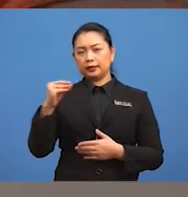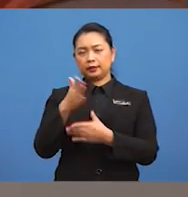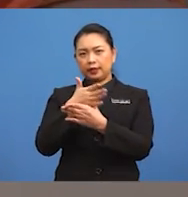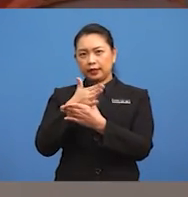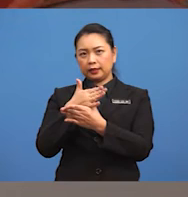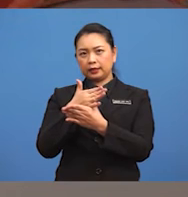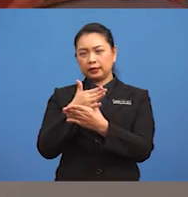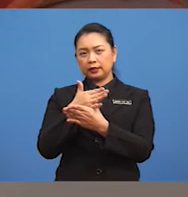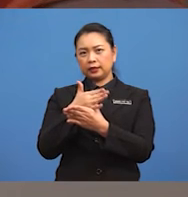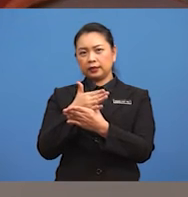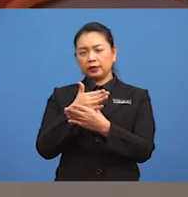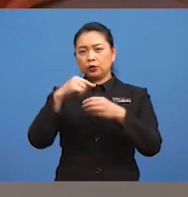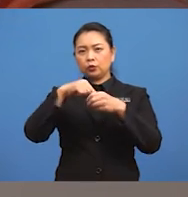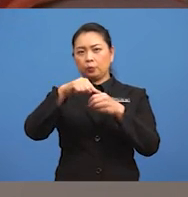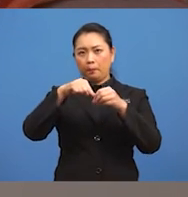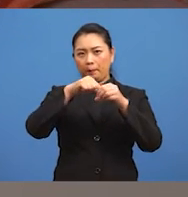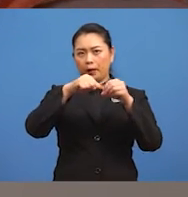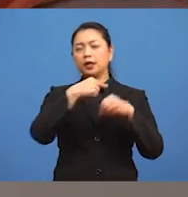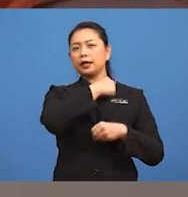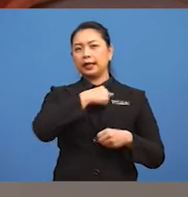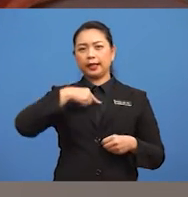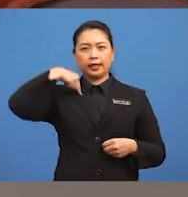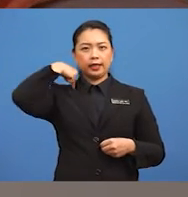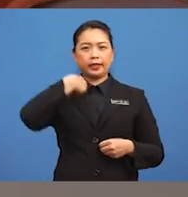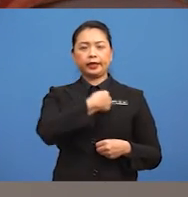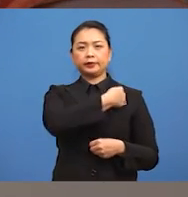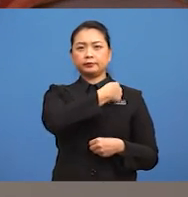antara lubang leher.